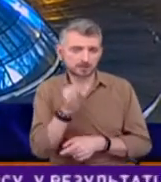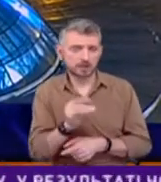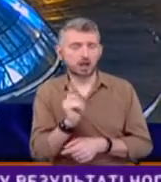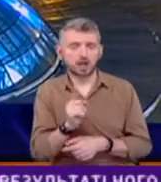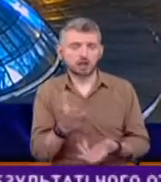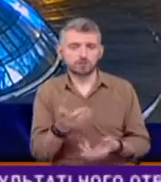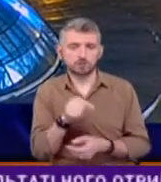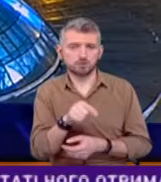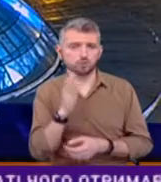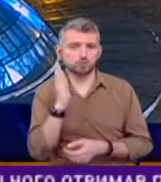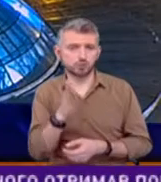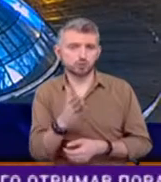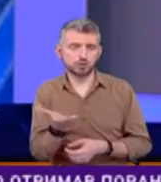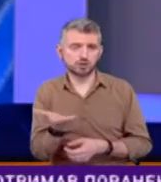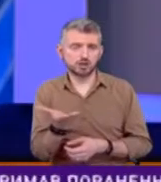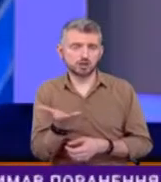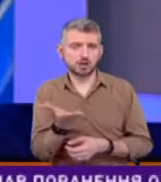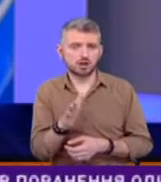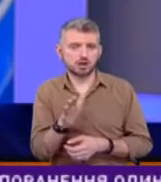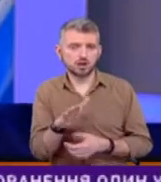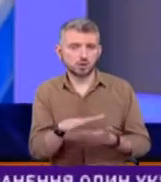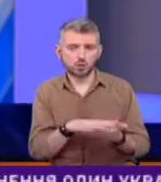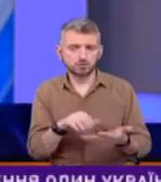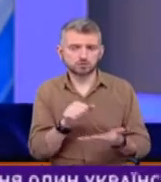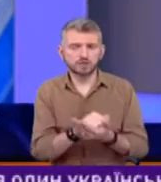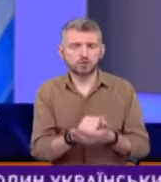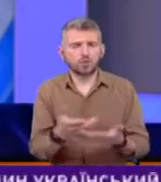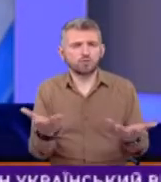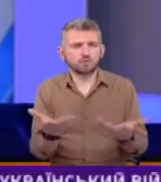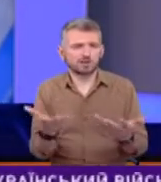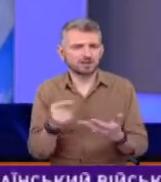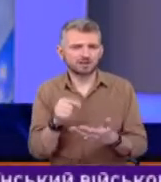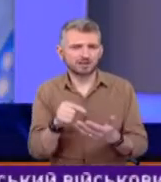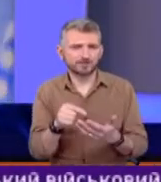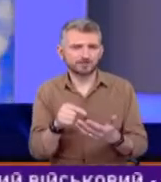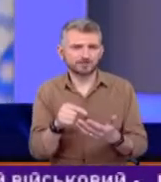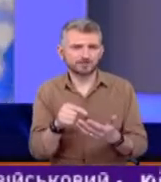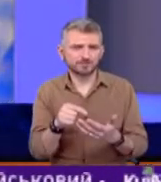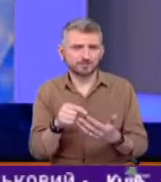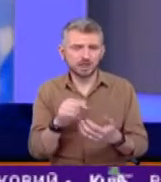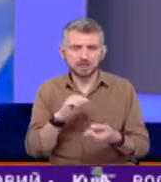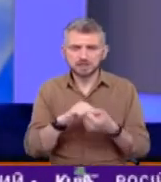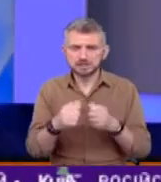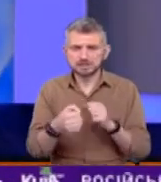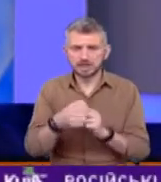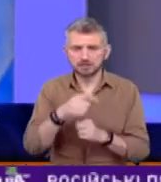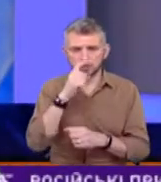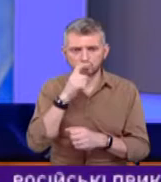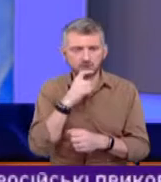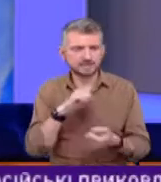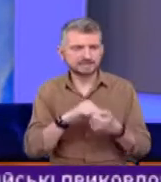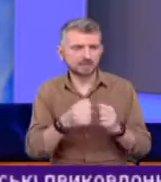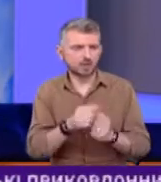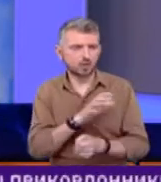вони будуть розбиті об якісь там... Скелі нерозуміння. Скелі олігархів,